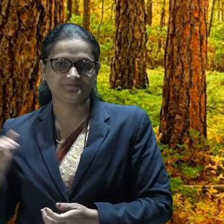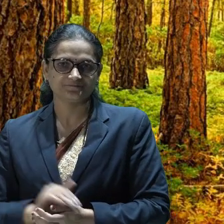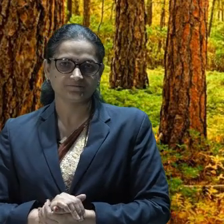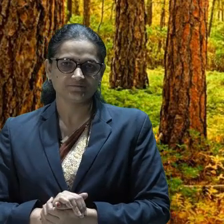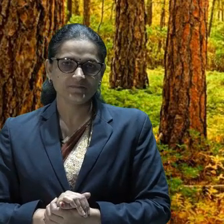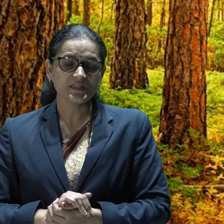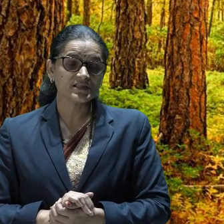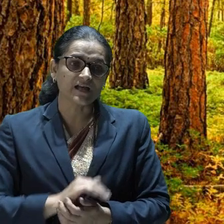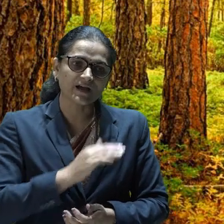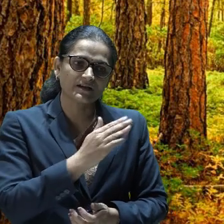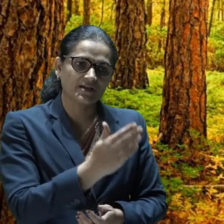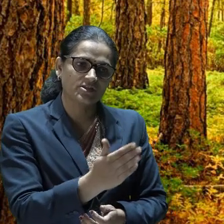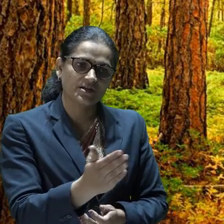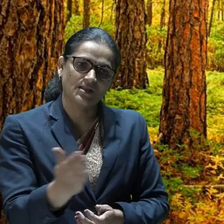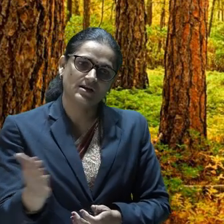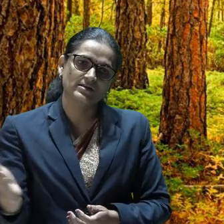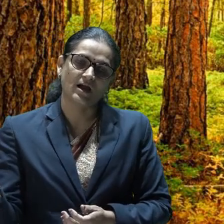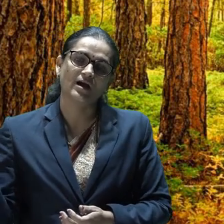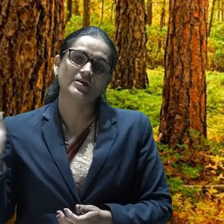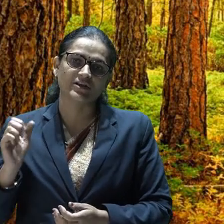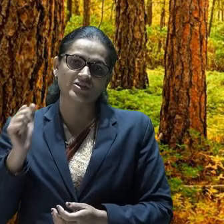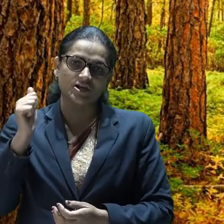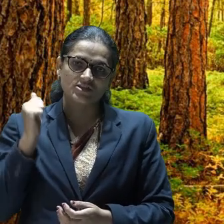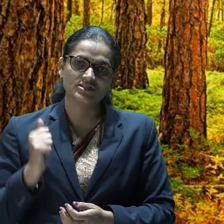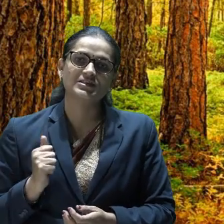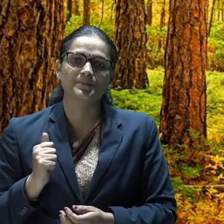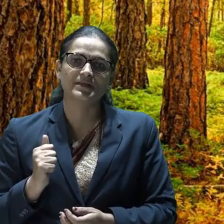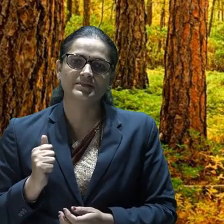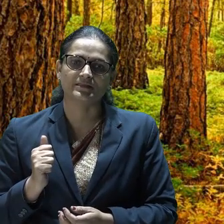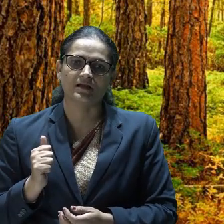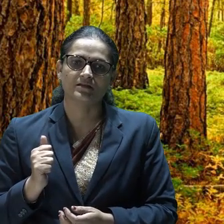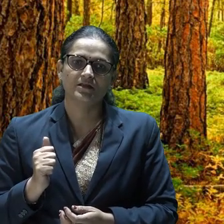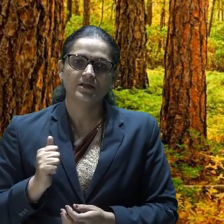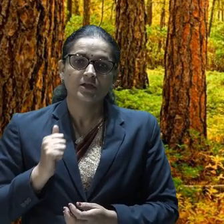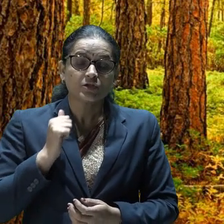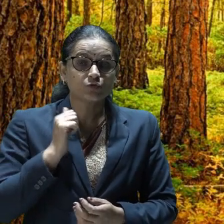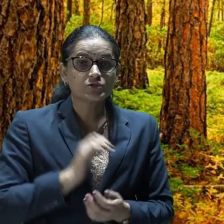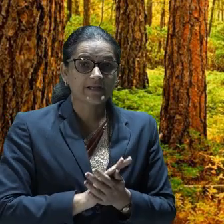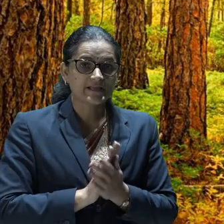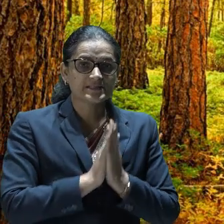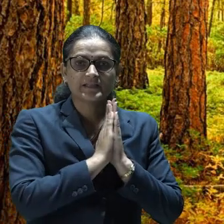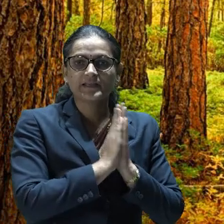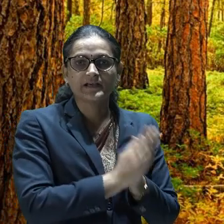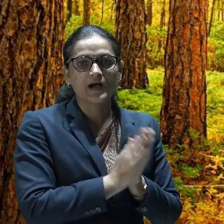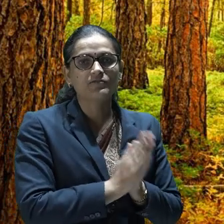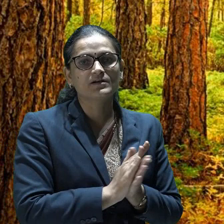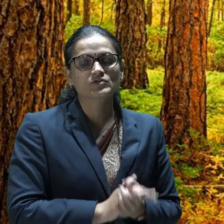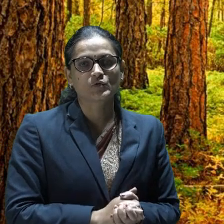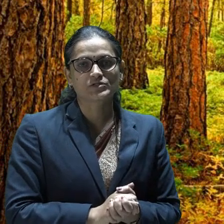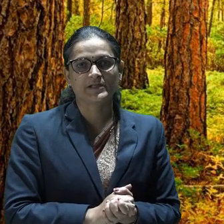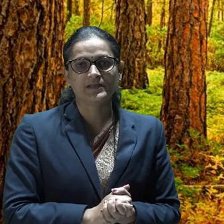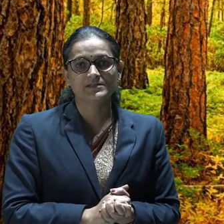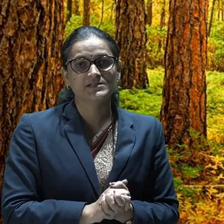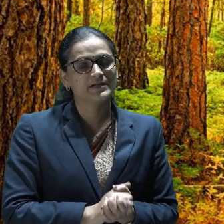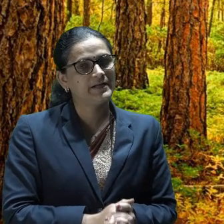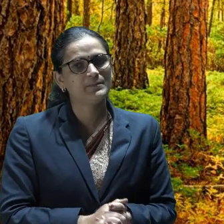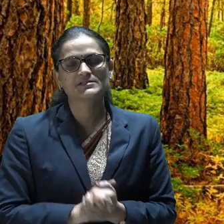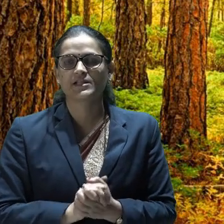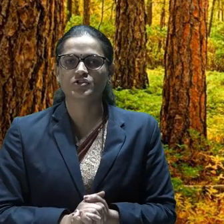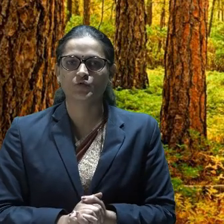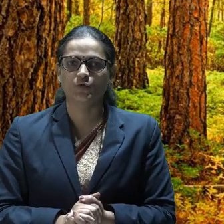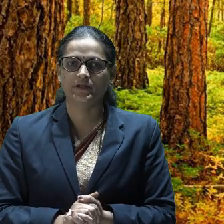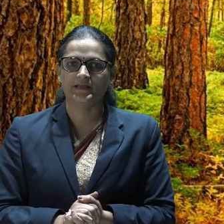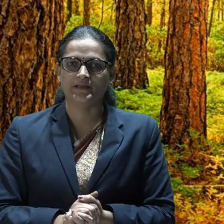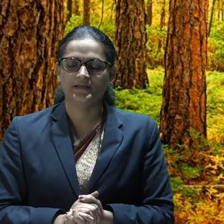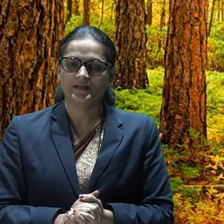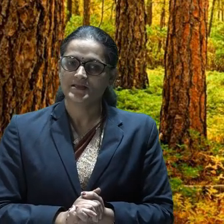अथांगता, सागराची अथांगता आणि वृक्षाची स्थितप्रज्ञता, दुसऱ्यासाठी घाव सोसणे जगणे